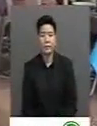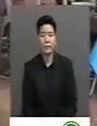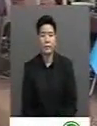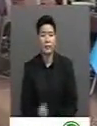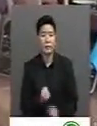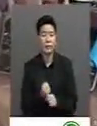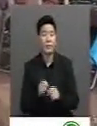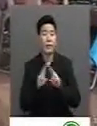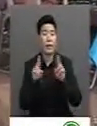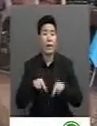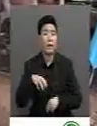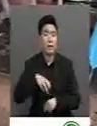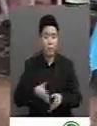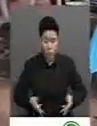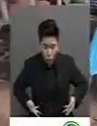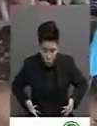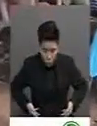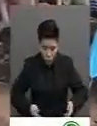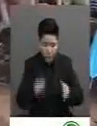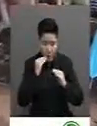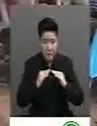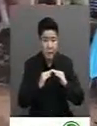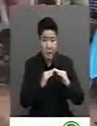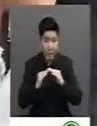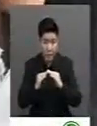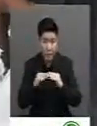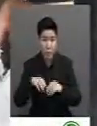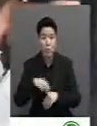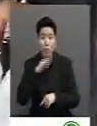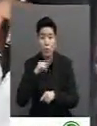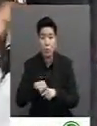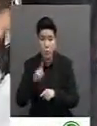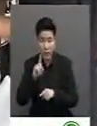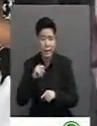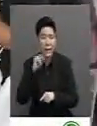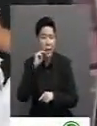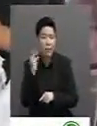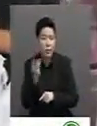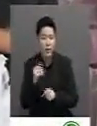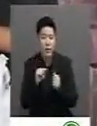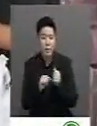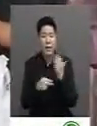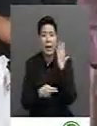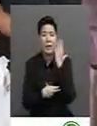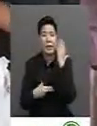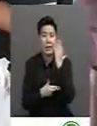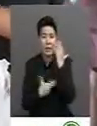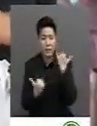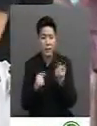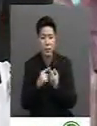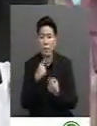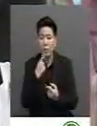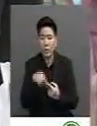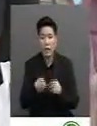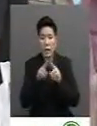โดยพิกัดของร้านนี้อยู่ที่ริมถนนภายในหมู่บ้านหมู่ที่1ตำบลน้ำน้อยอำเภอหาดใหญ่ค่ะขอบ